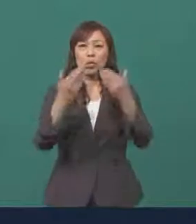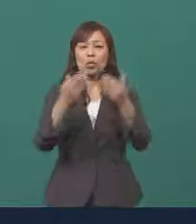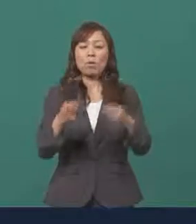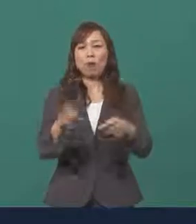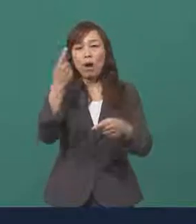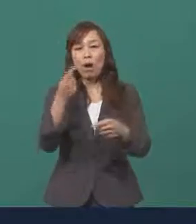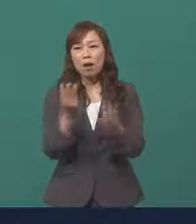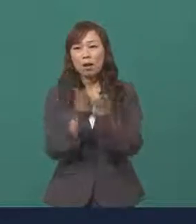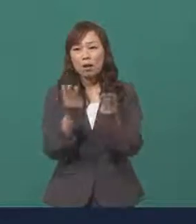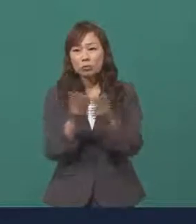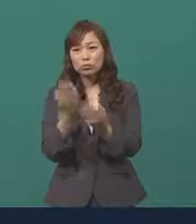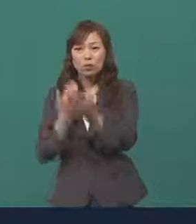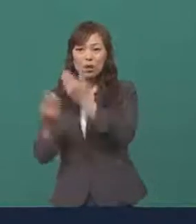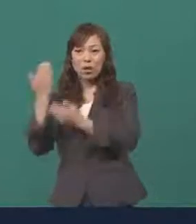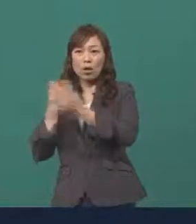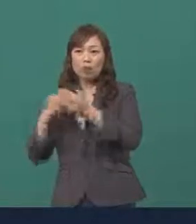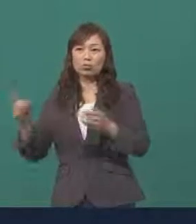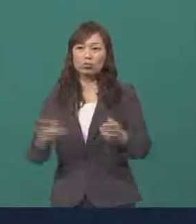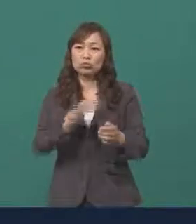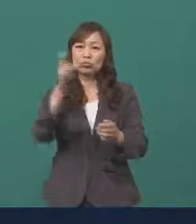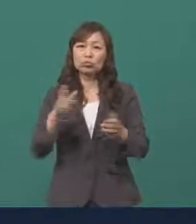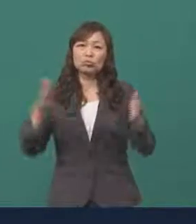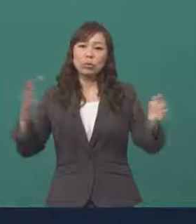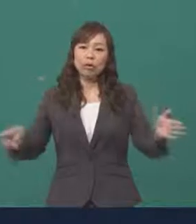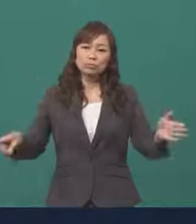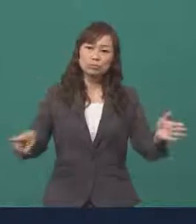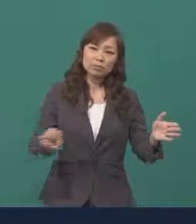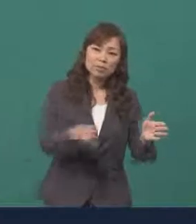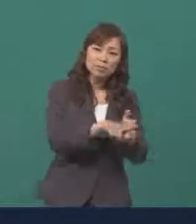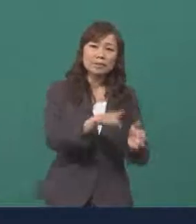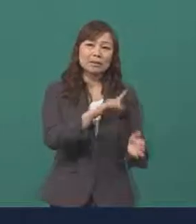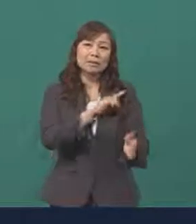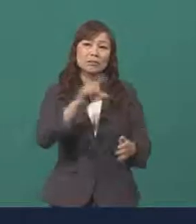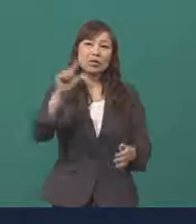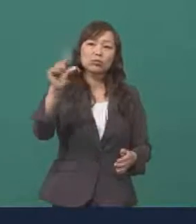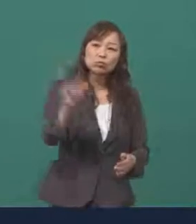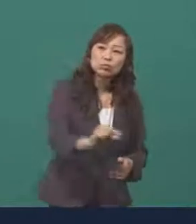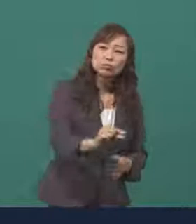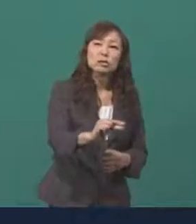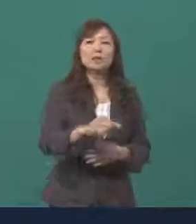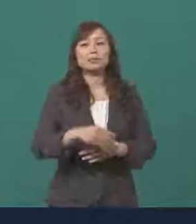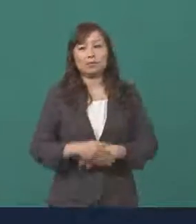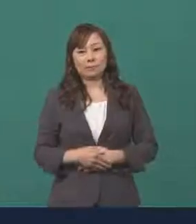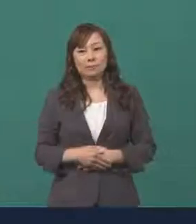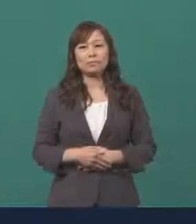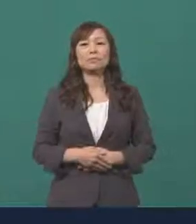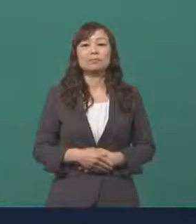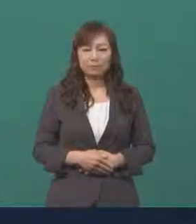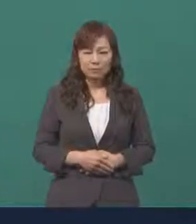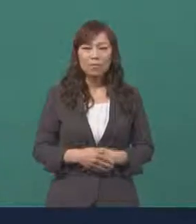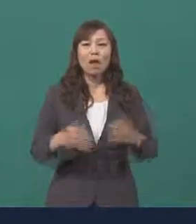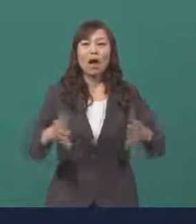交通事故の件数は過去10年で最も少なかったことが分かりました。